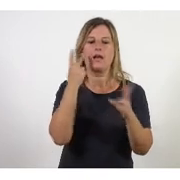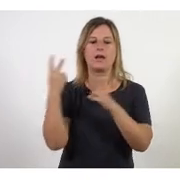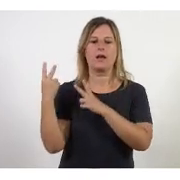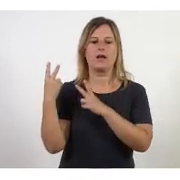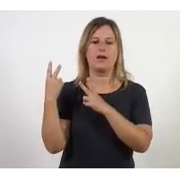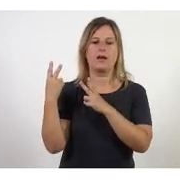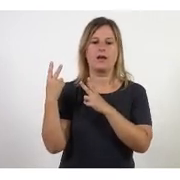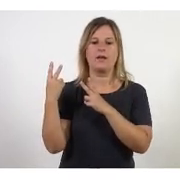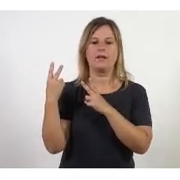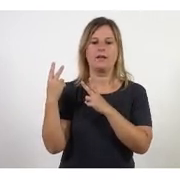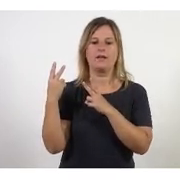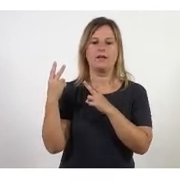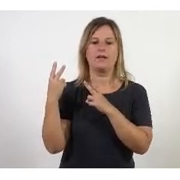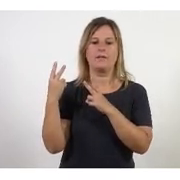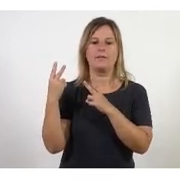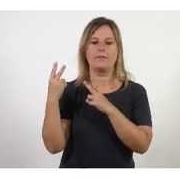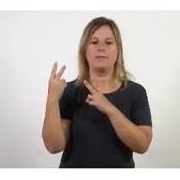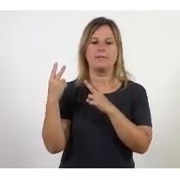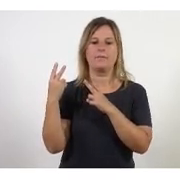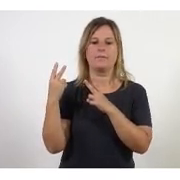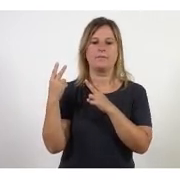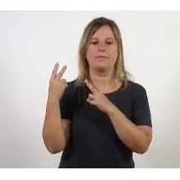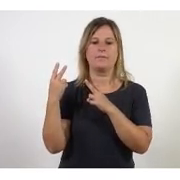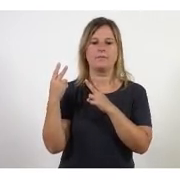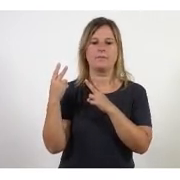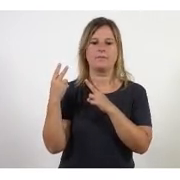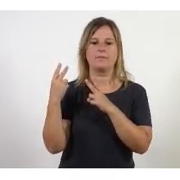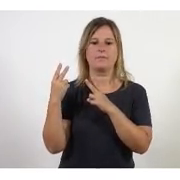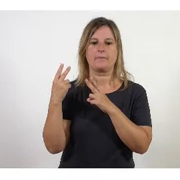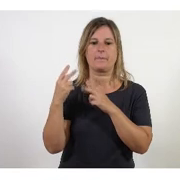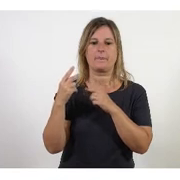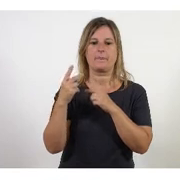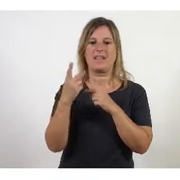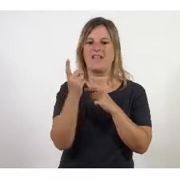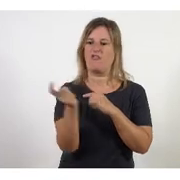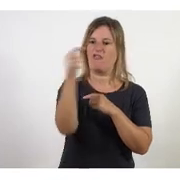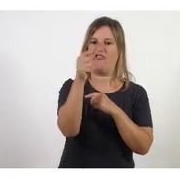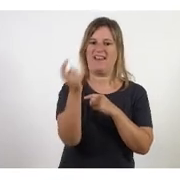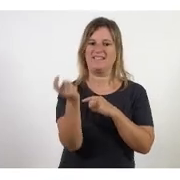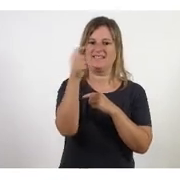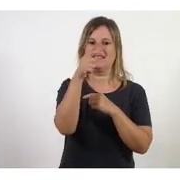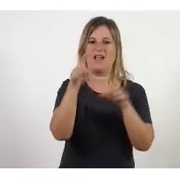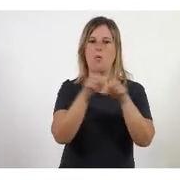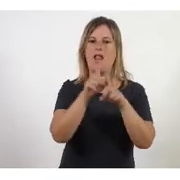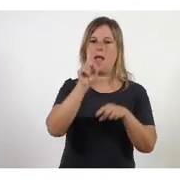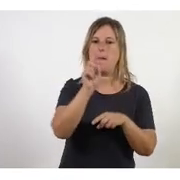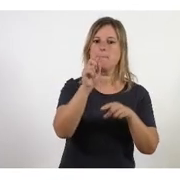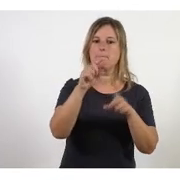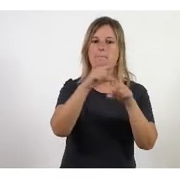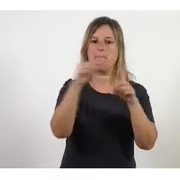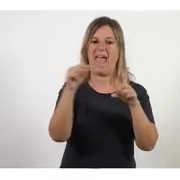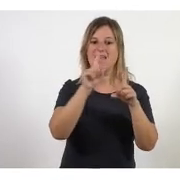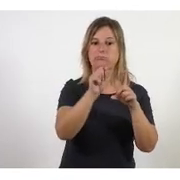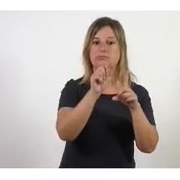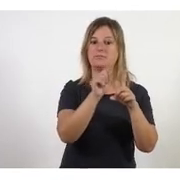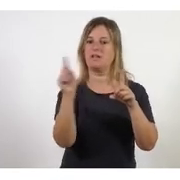dels botons de reproducció, allà on està el play, just a sobre de les pistes, hi ha una fletxa cap enrere. Això em desfarà els